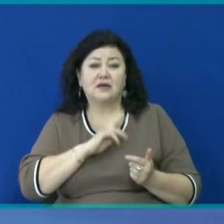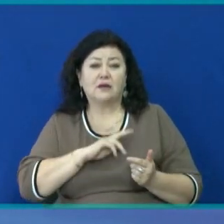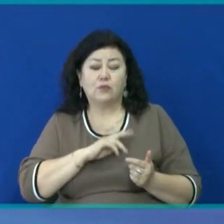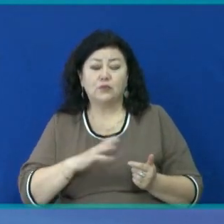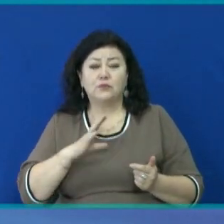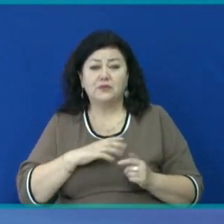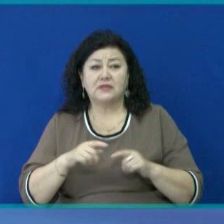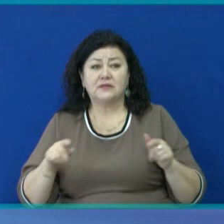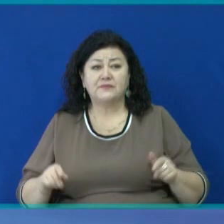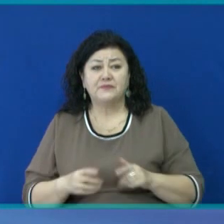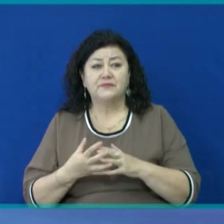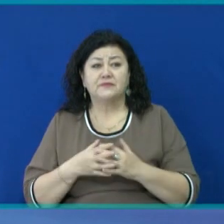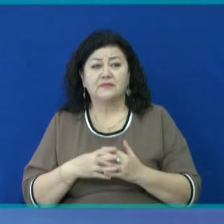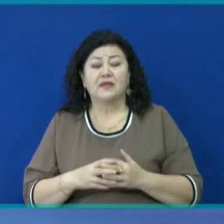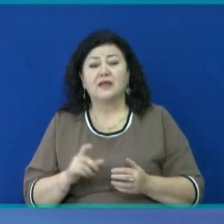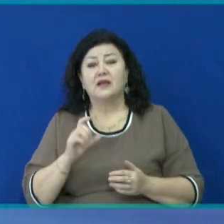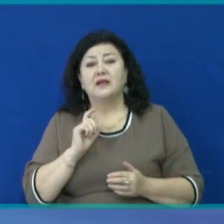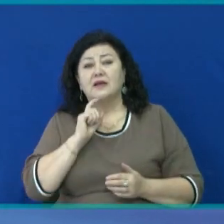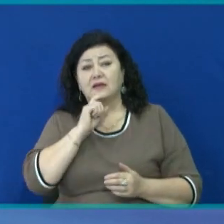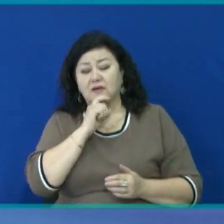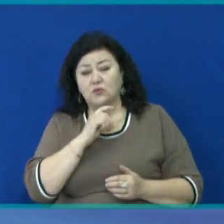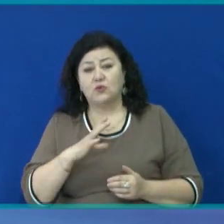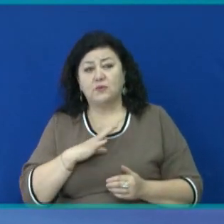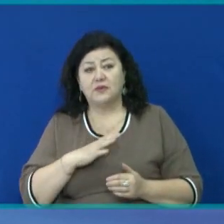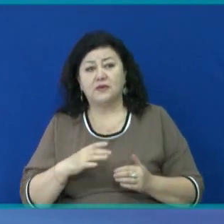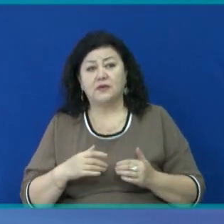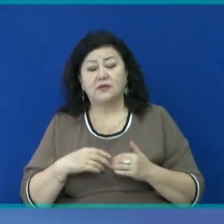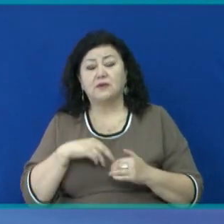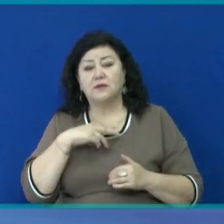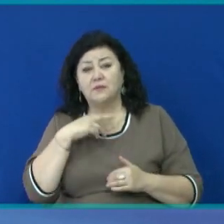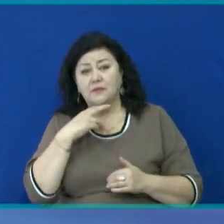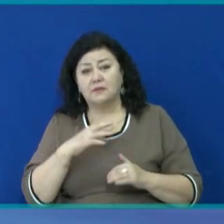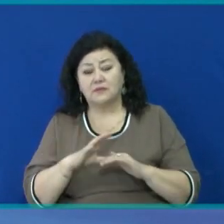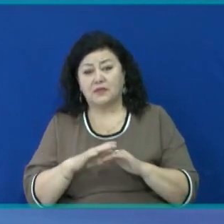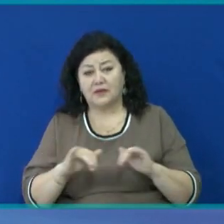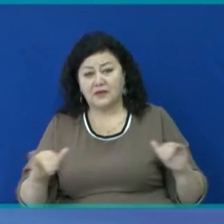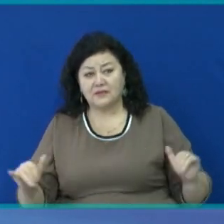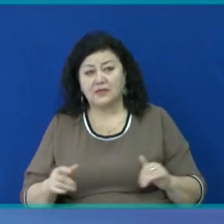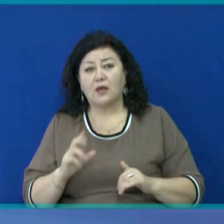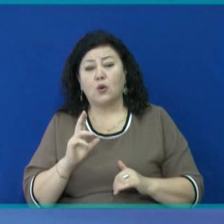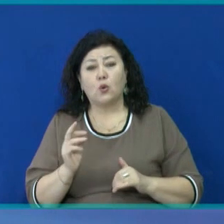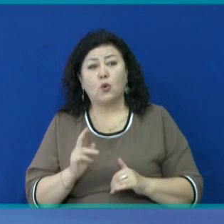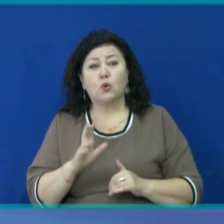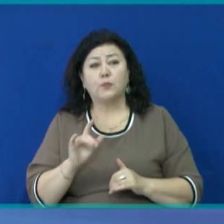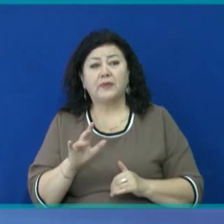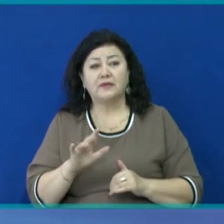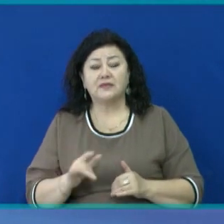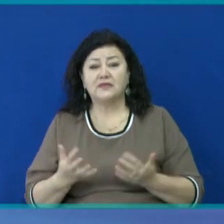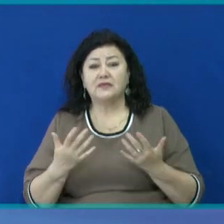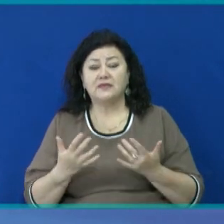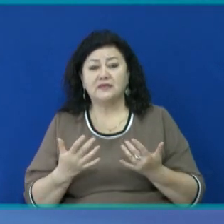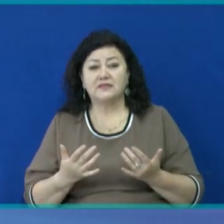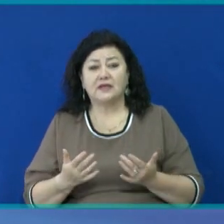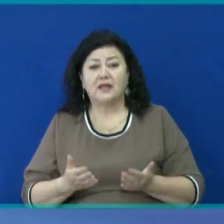ауыл аймақтарында әлеуметтік-экономикалық дамуы назардан тыс қалған жоқ. Мәселен, Көкпекті ауданында бірнеше ауылға барар жол